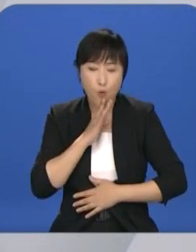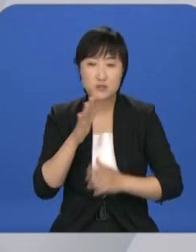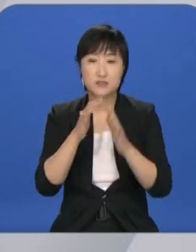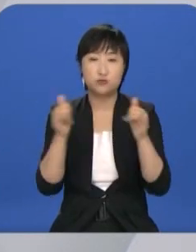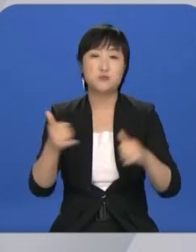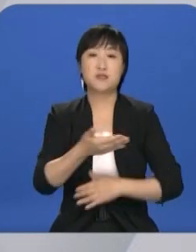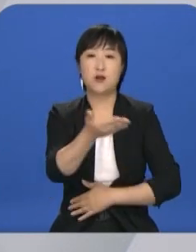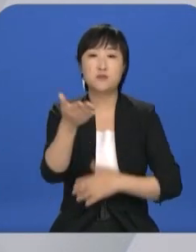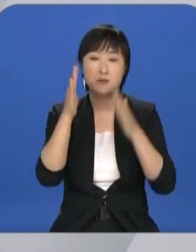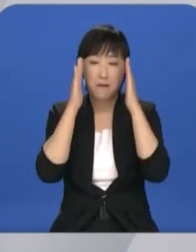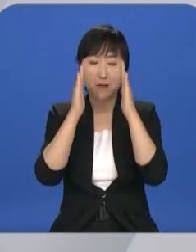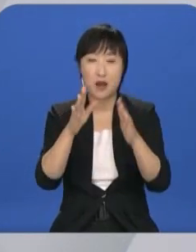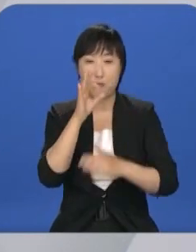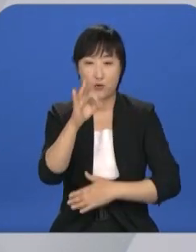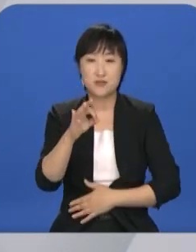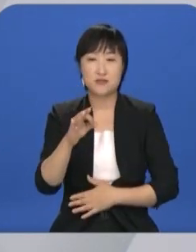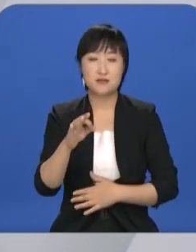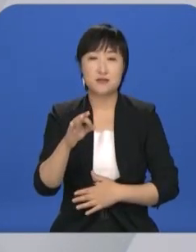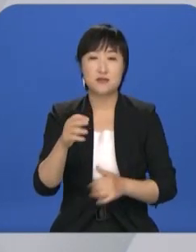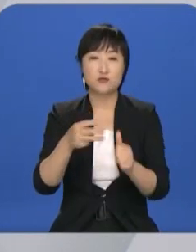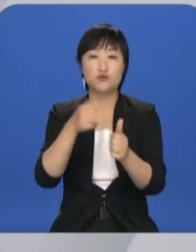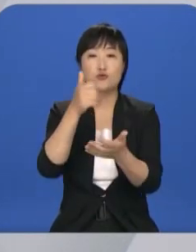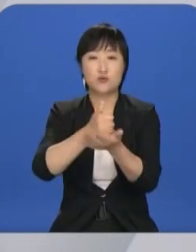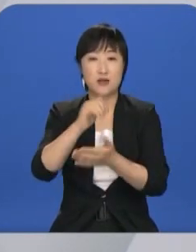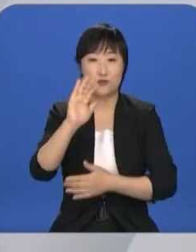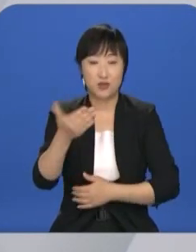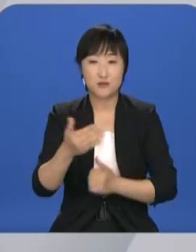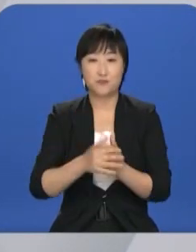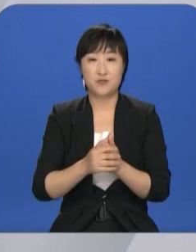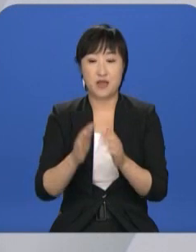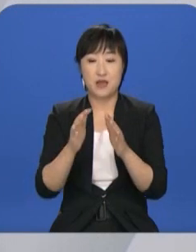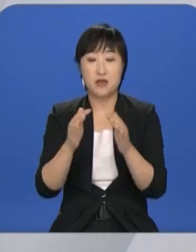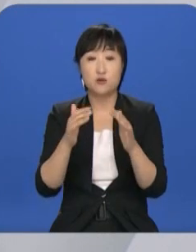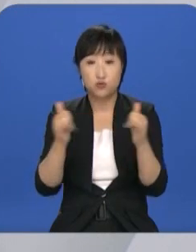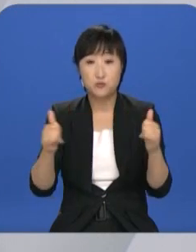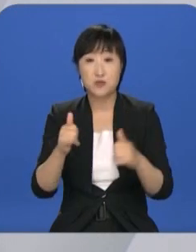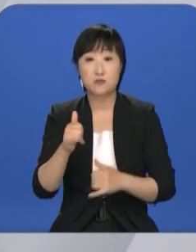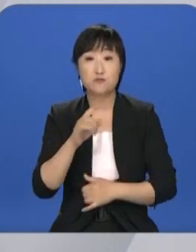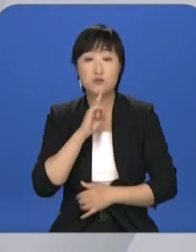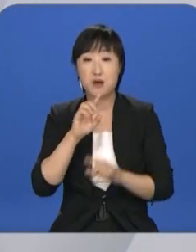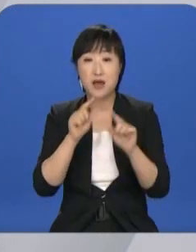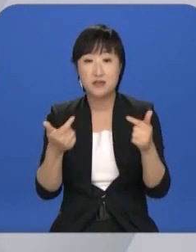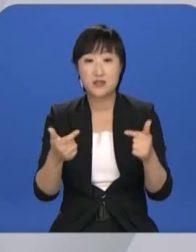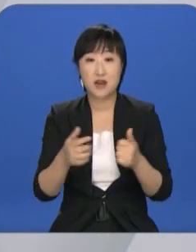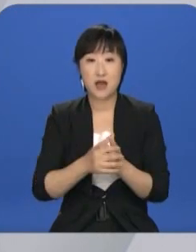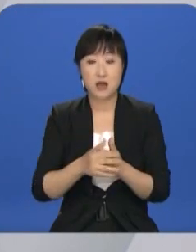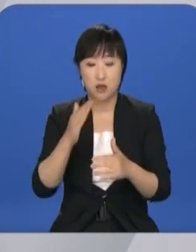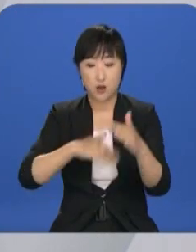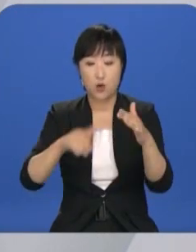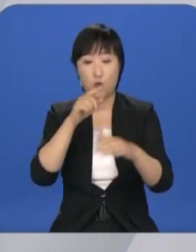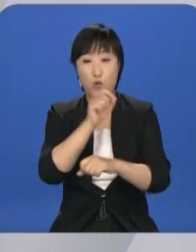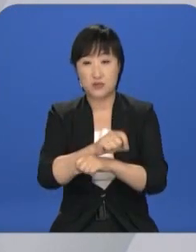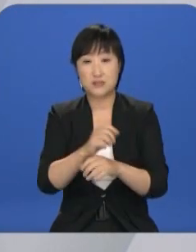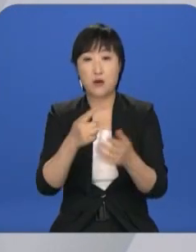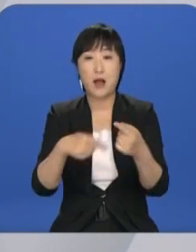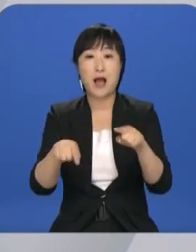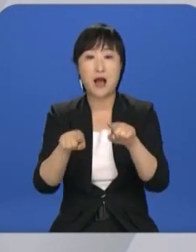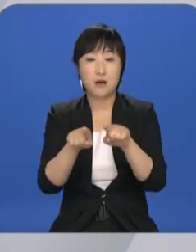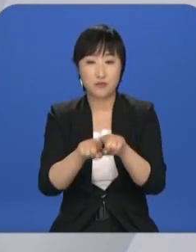국민만을 생각하는 군수가 되겠습니다. 군민은 물론 군사나 공직자와